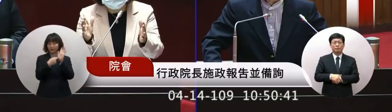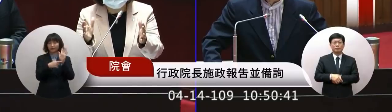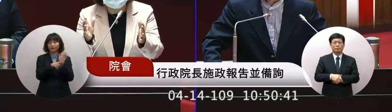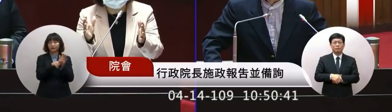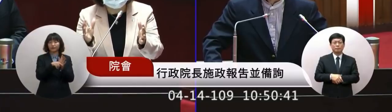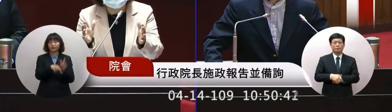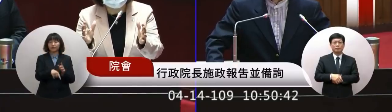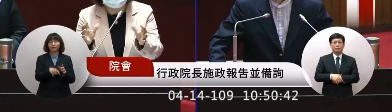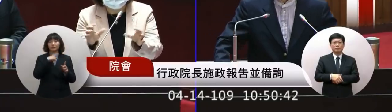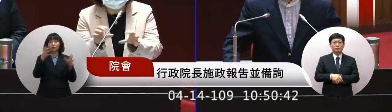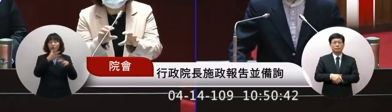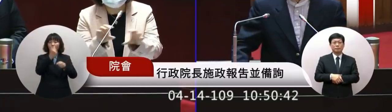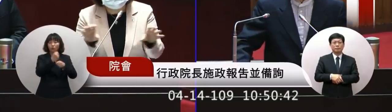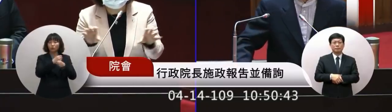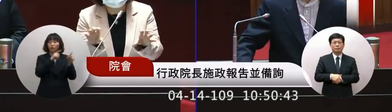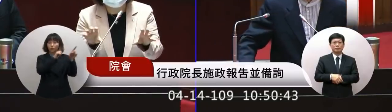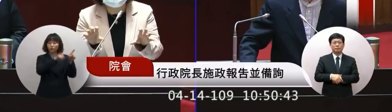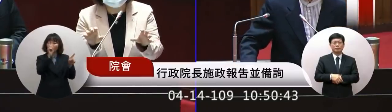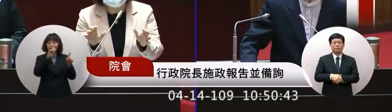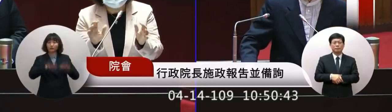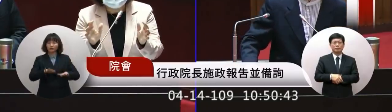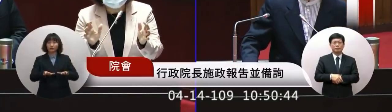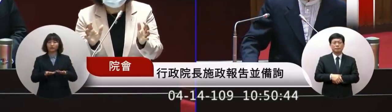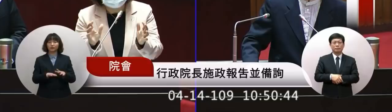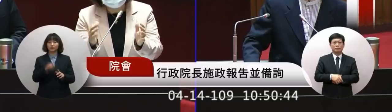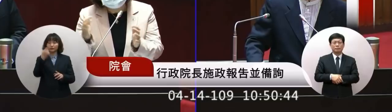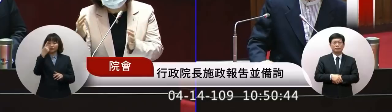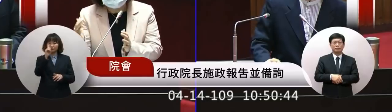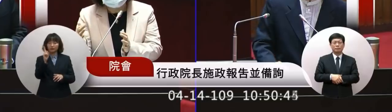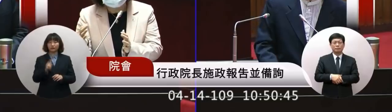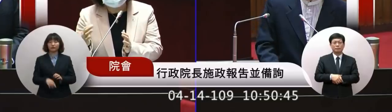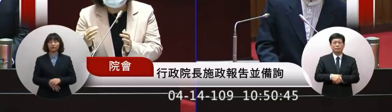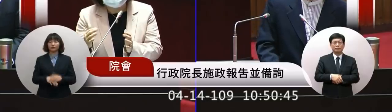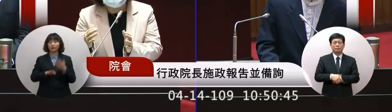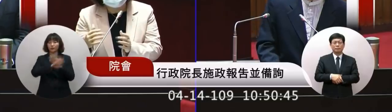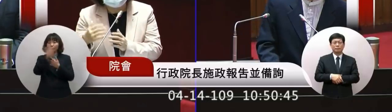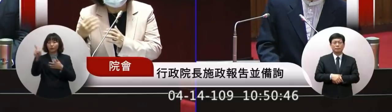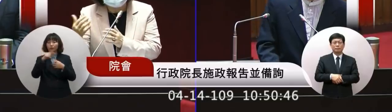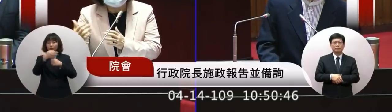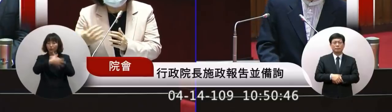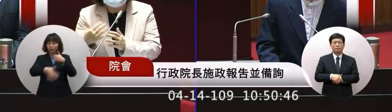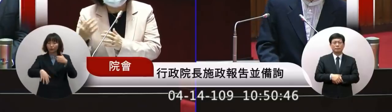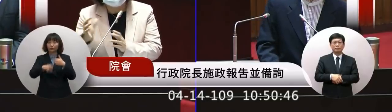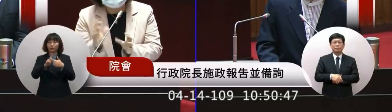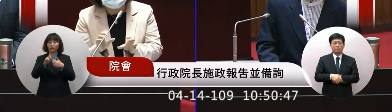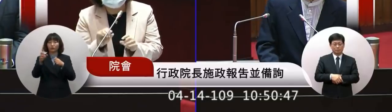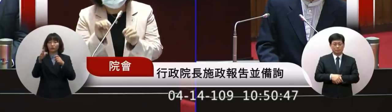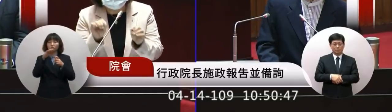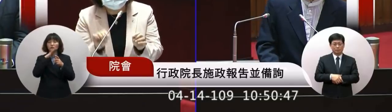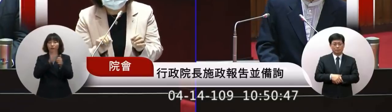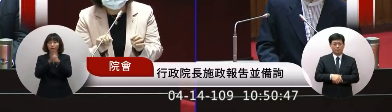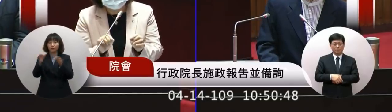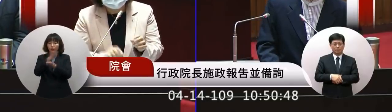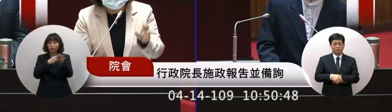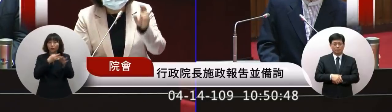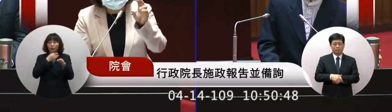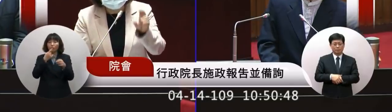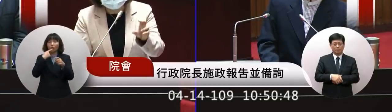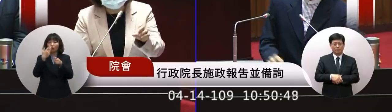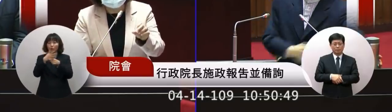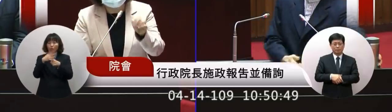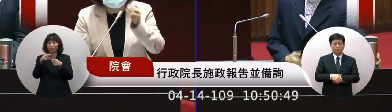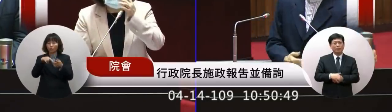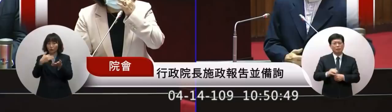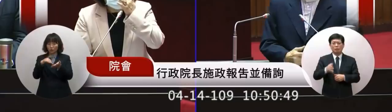是，阮的同仁哦，依据现在，吼，咱其他的部会吼，那个纾困贷款的利率，啊，